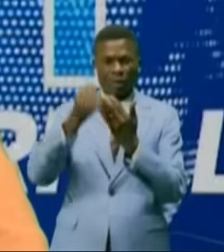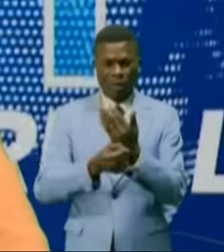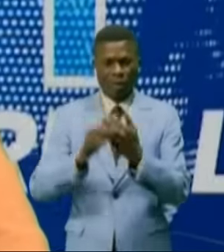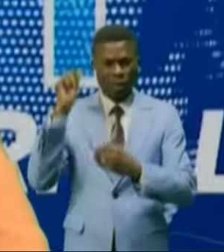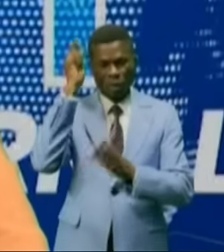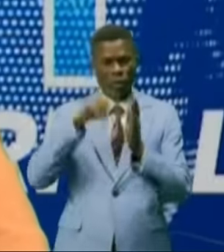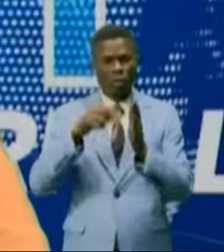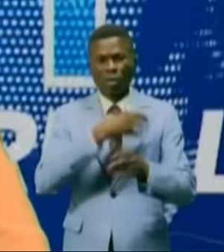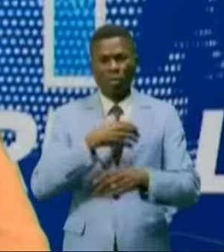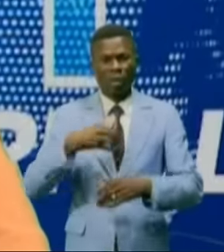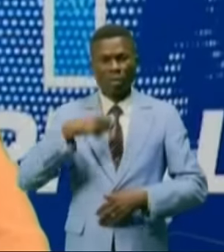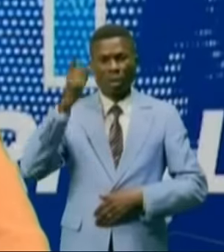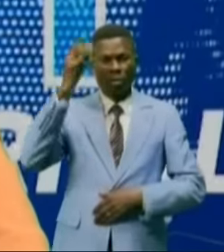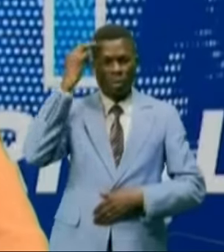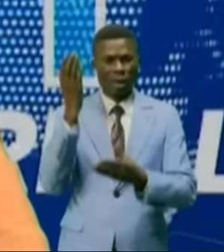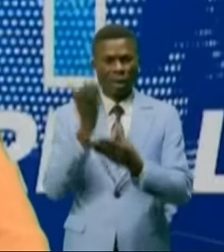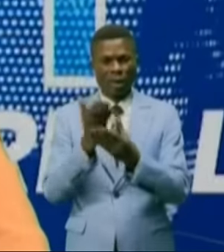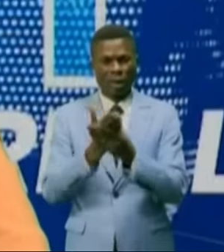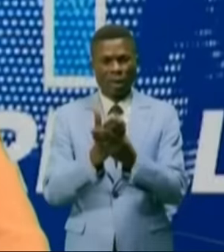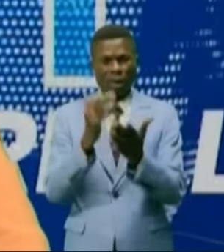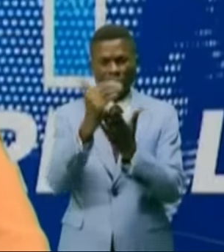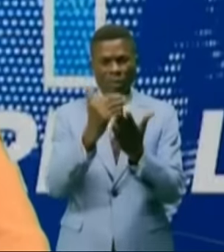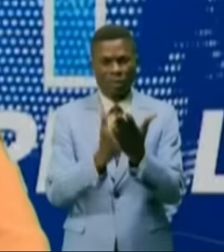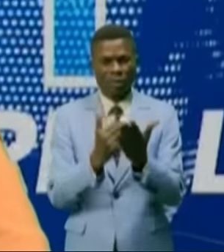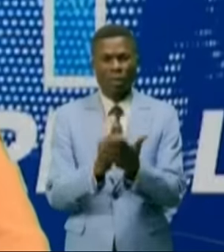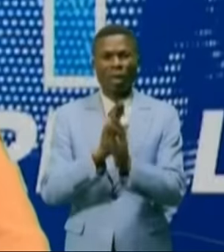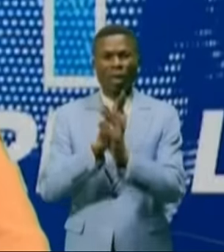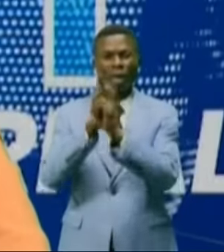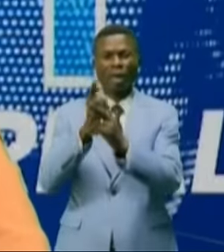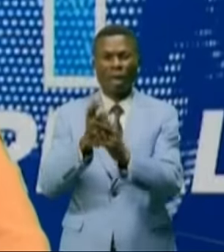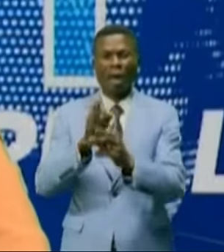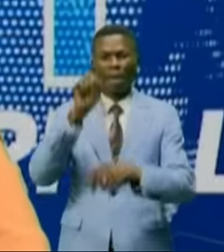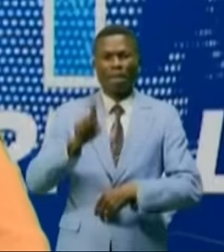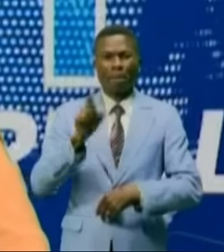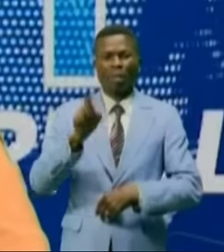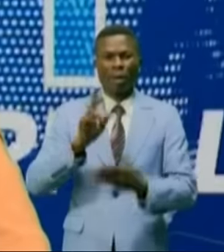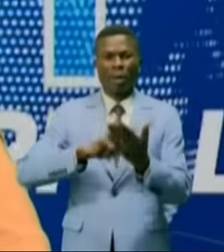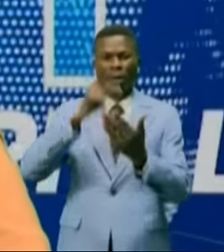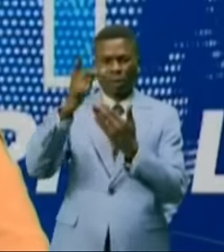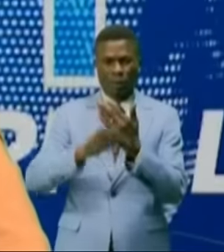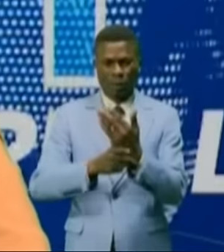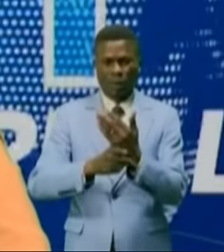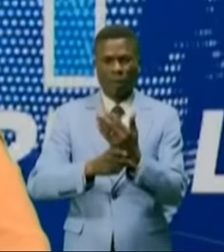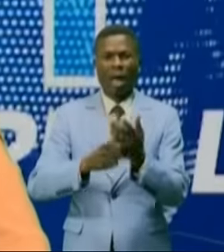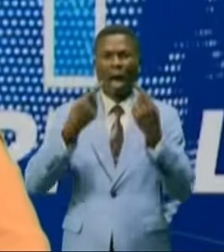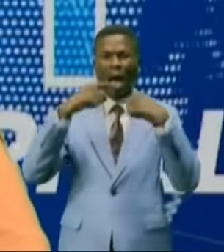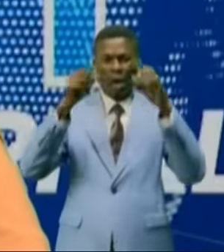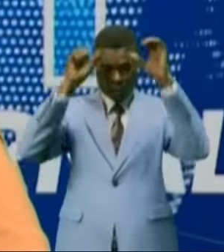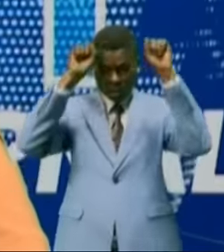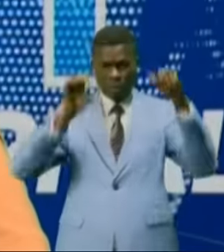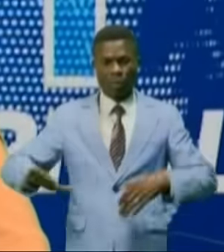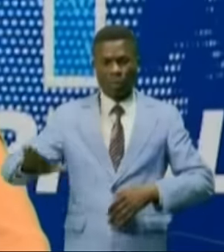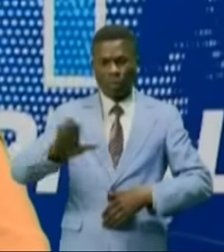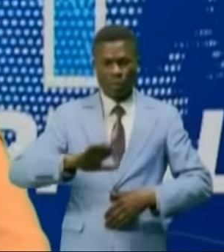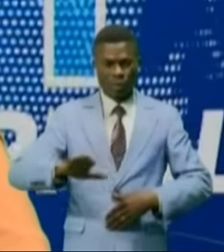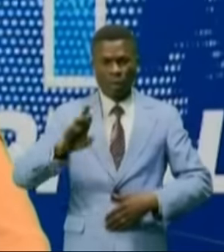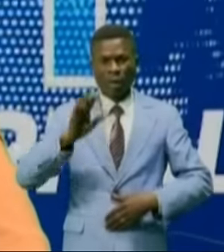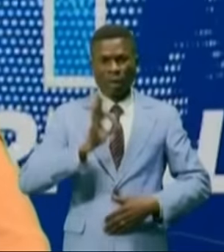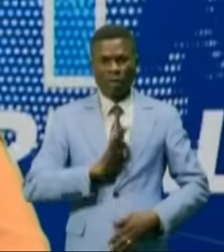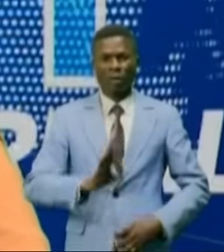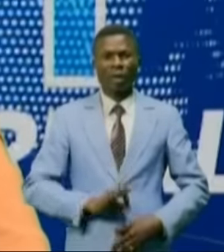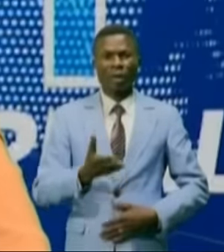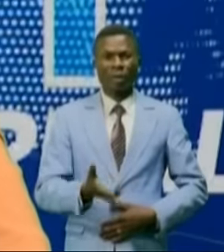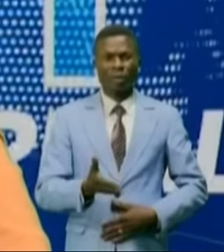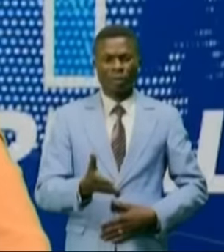gouvernement souminois, un document conçu pour répondre aux 6 piliers du programme énoncé par le président de la RDC Félix-Antoine